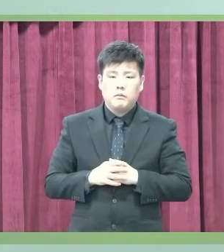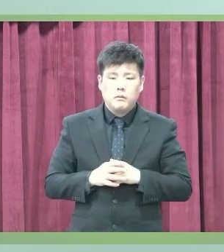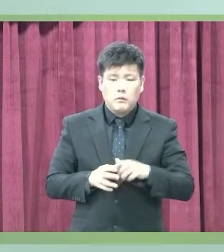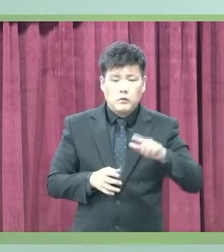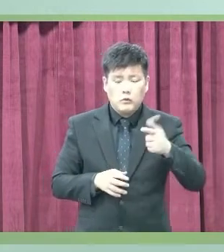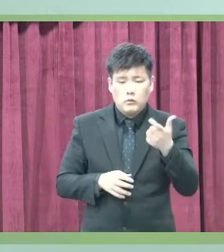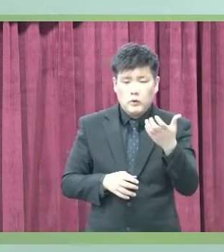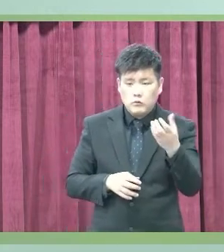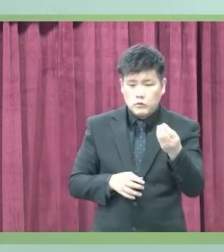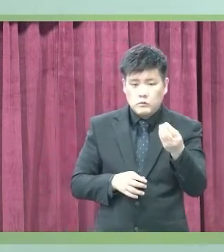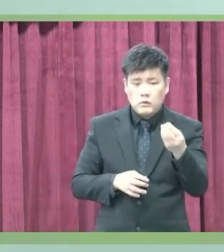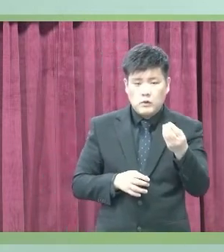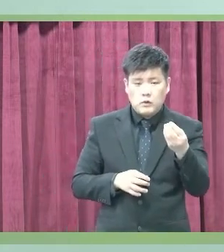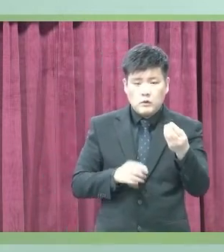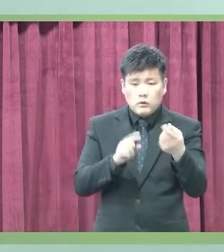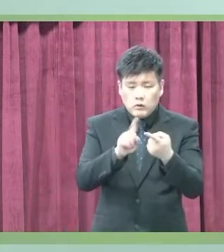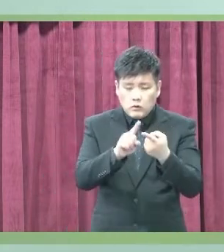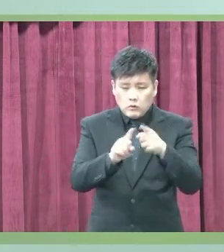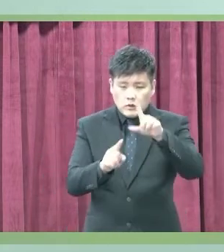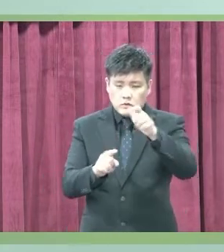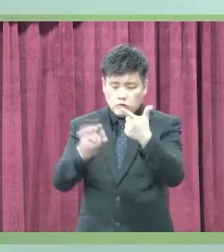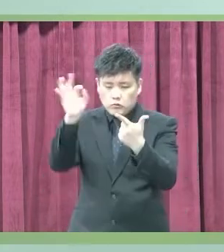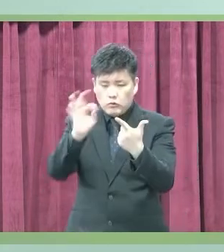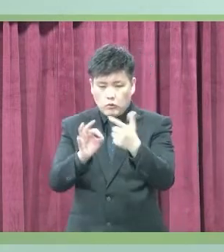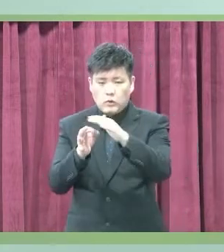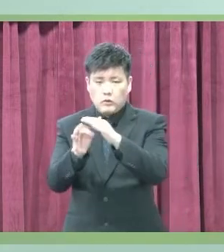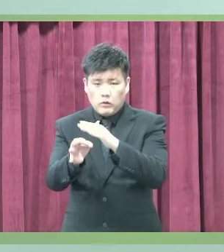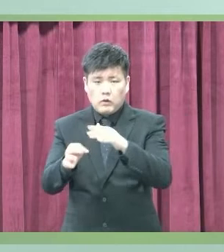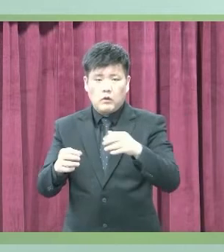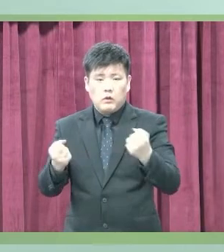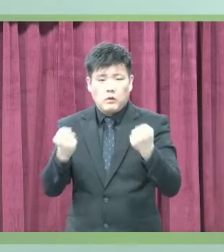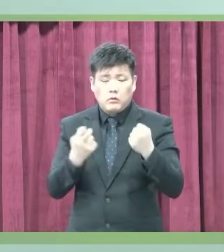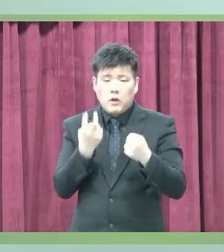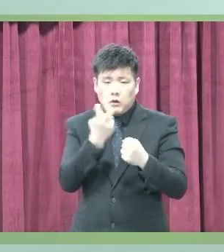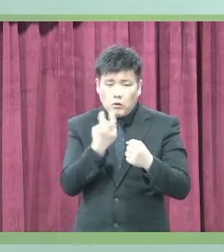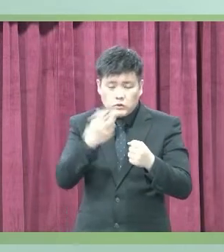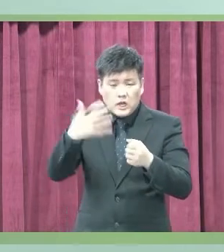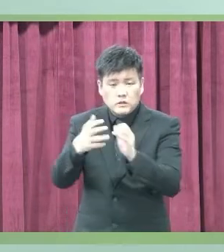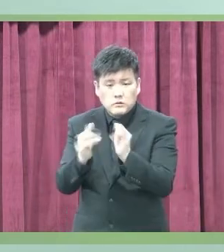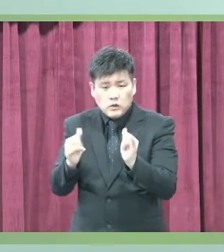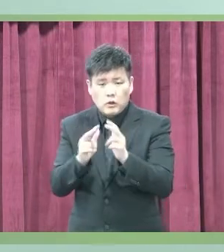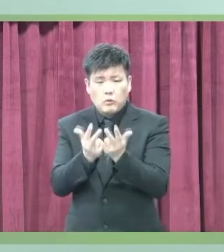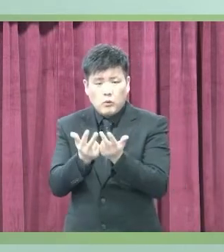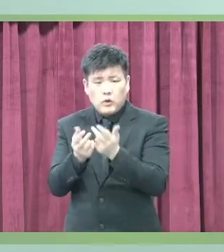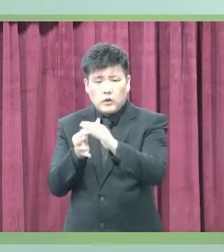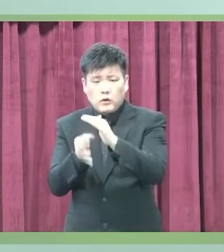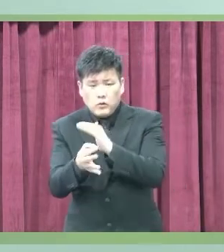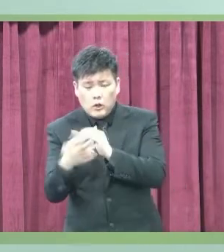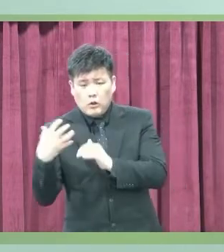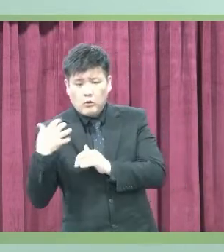원의 약 16% 수준입니다. 건강검진 미수검자의 1인당 연평균 본인 부담금이 높은 장애